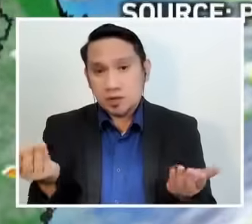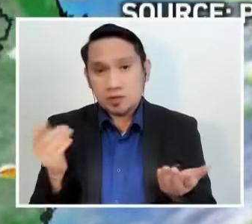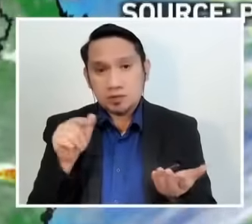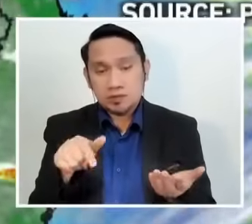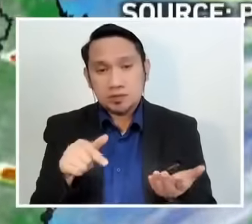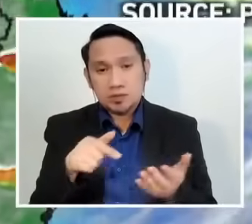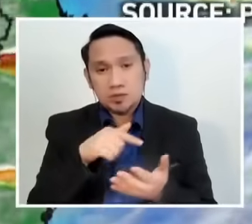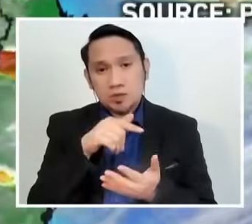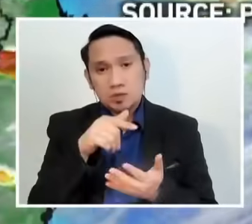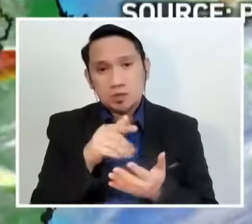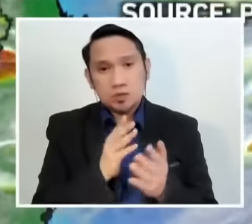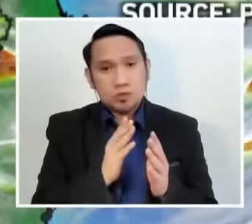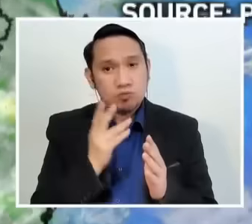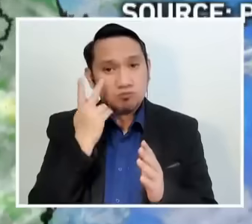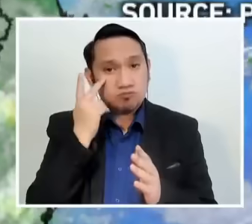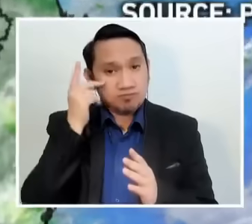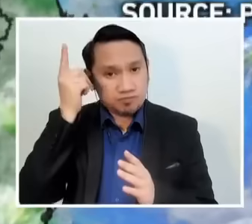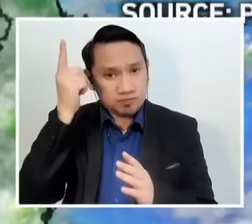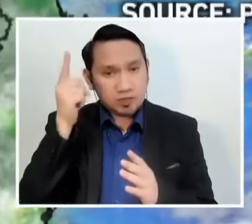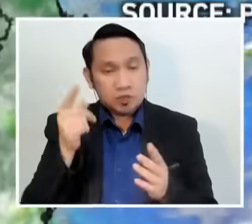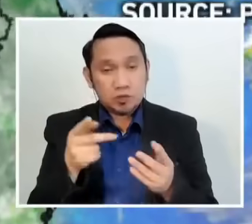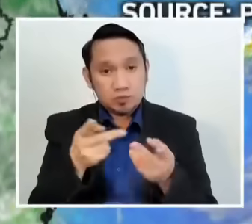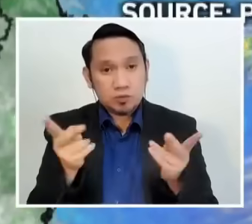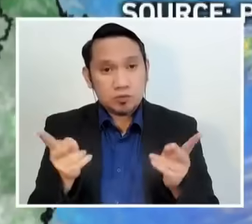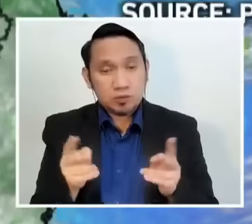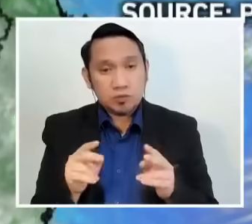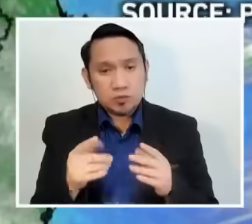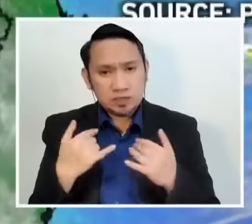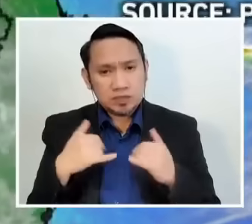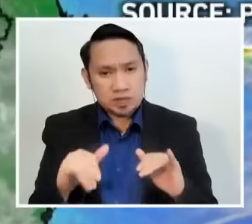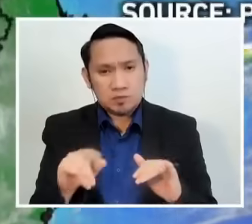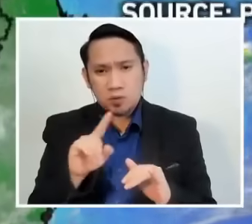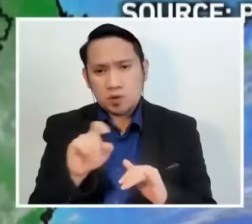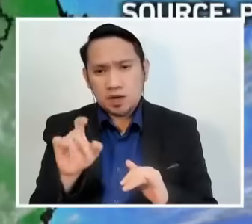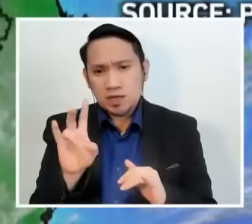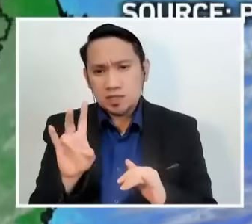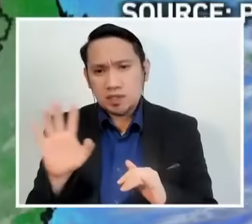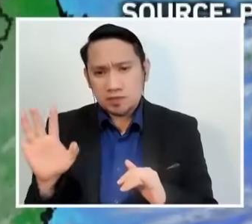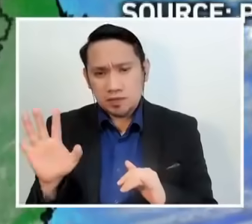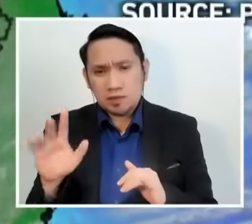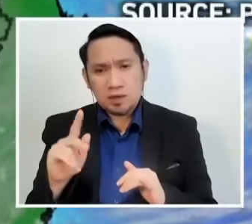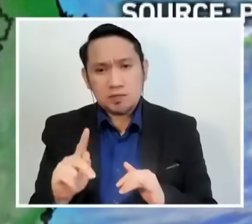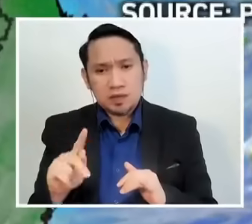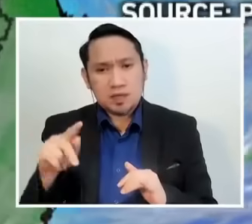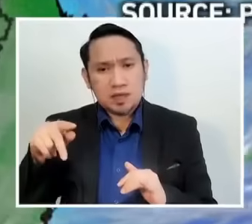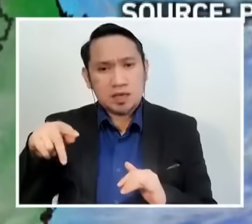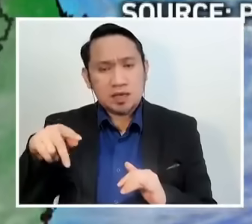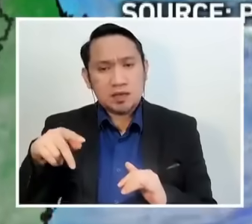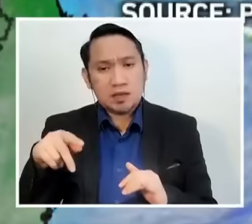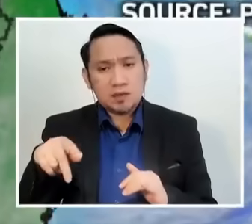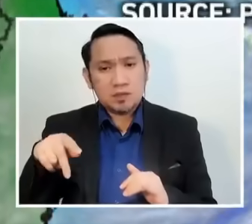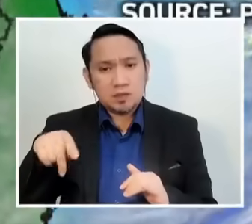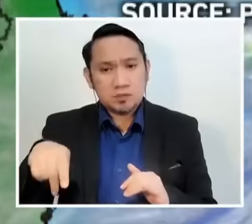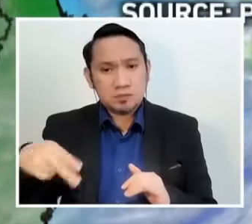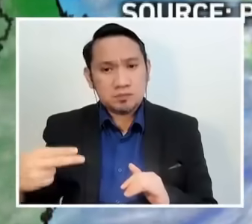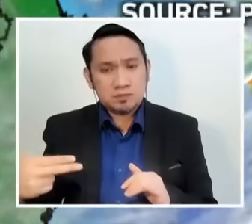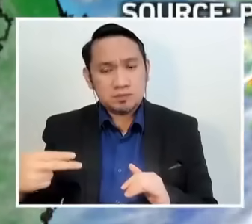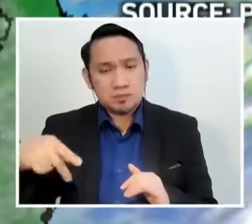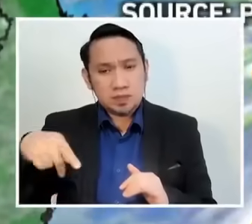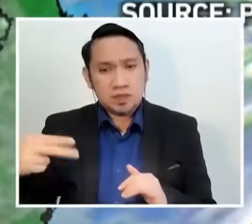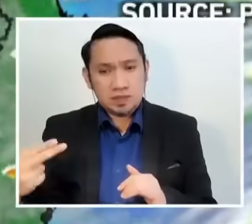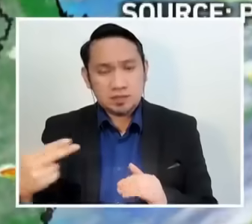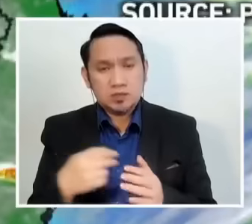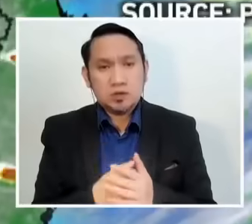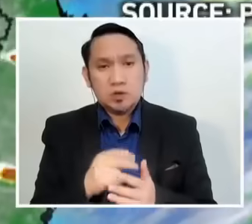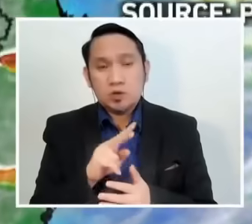Luzon Strait. Napanatili nito ang lakas ng hangin na 175 kilometers per hour at may pagbugsong umaabot sa 240